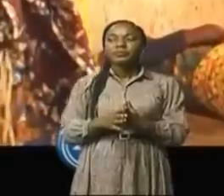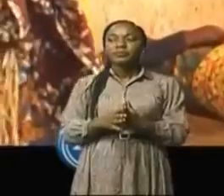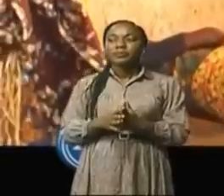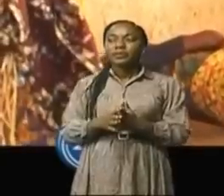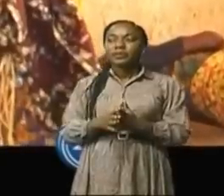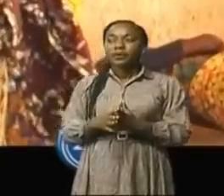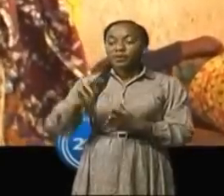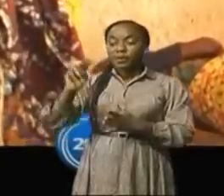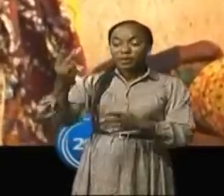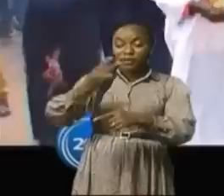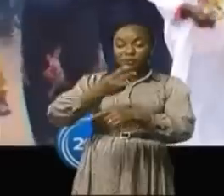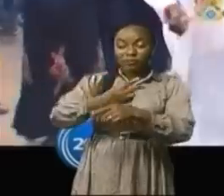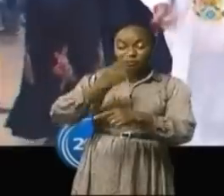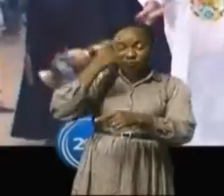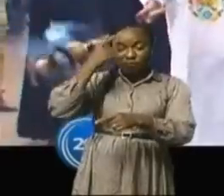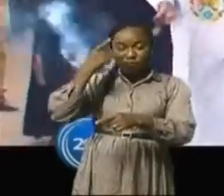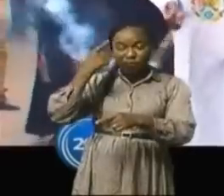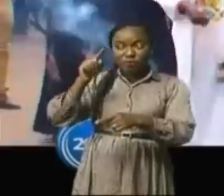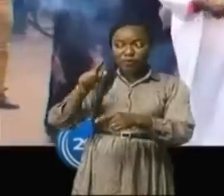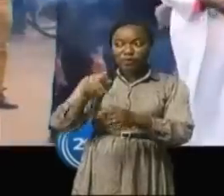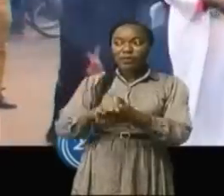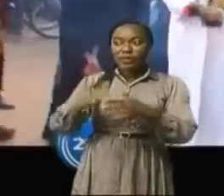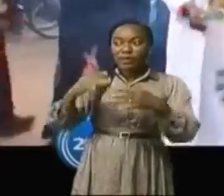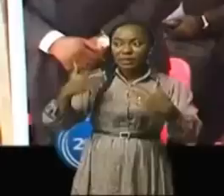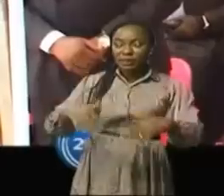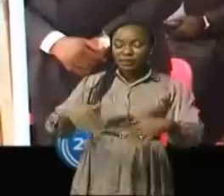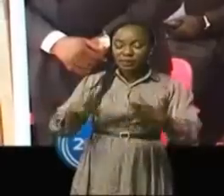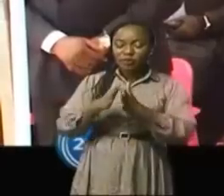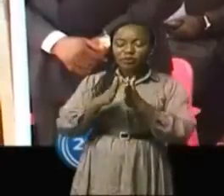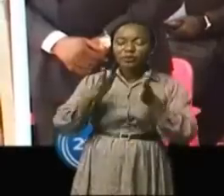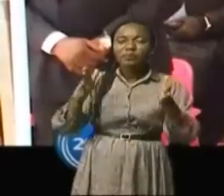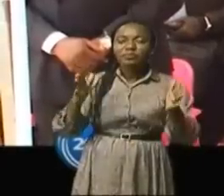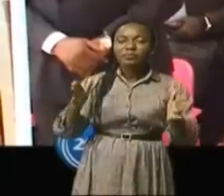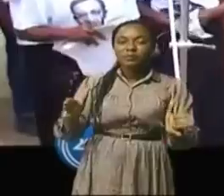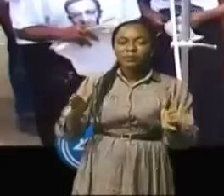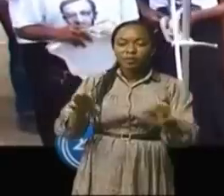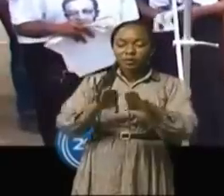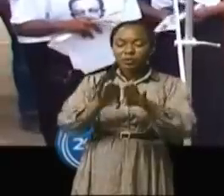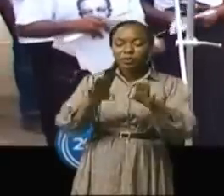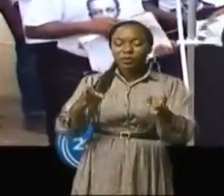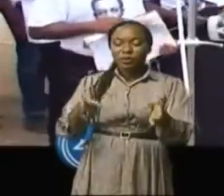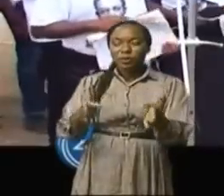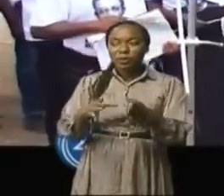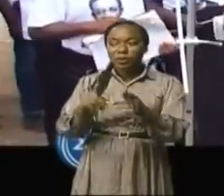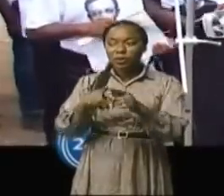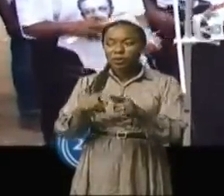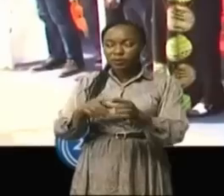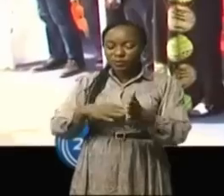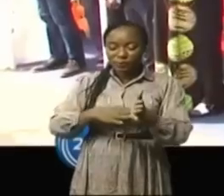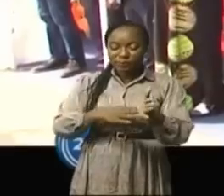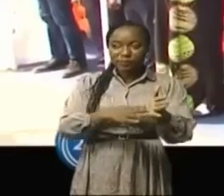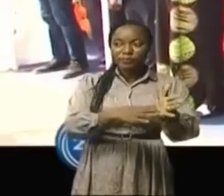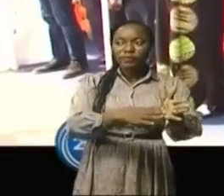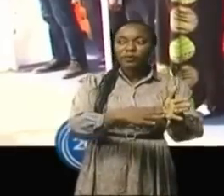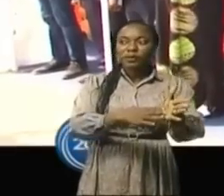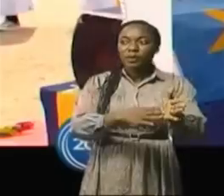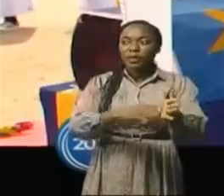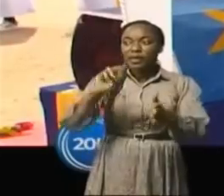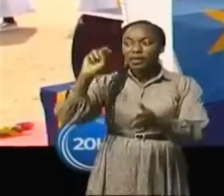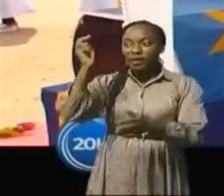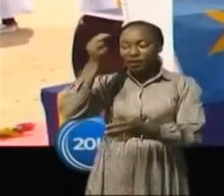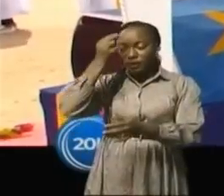Au deuxième jour des obsèques, c'est une célébration eucharistique qui lance la journée. Suivre le chemin tracé par le héros